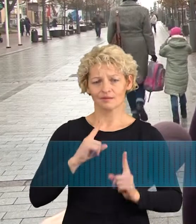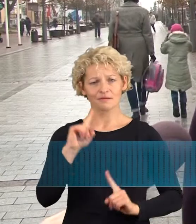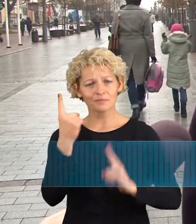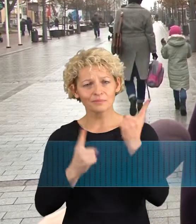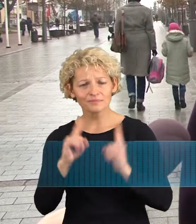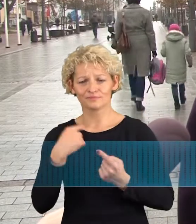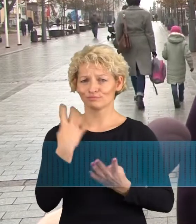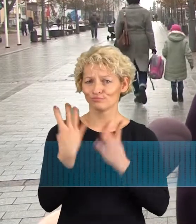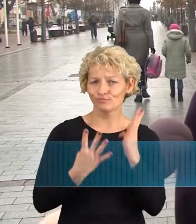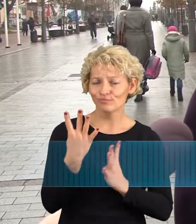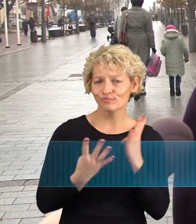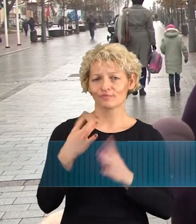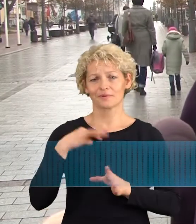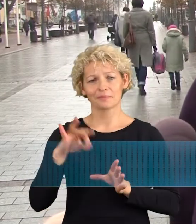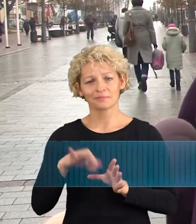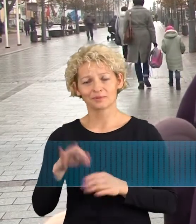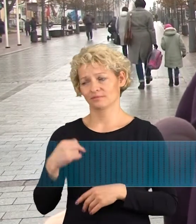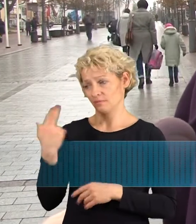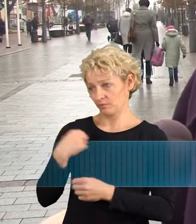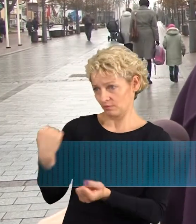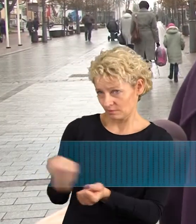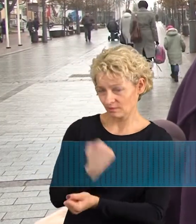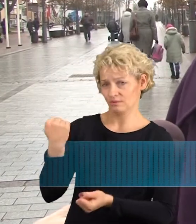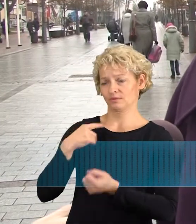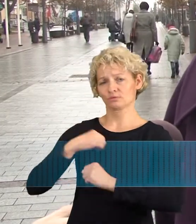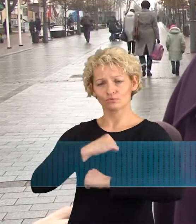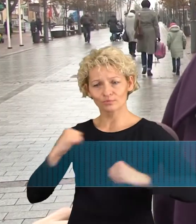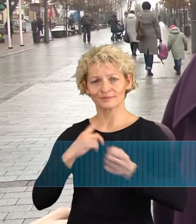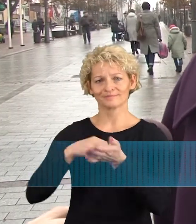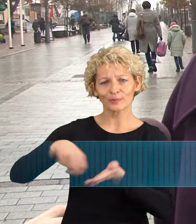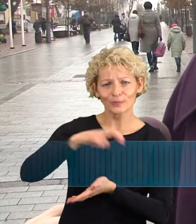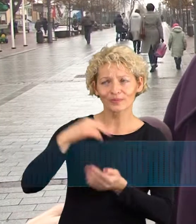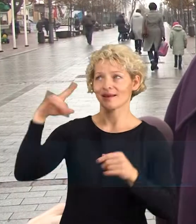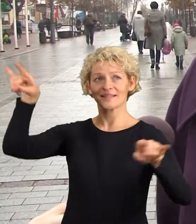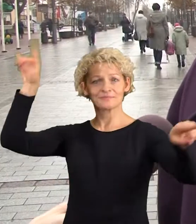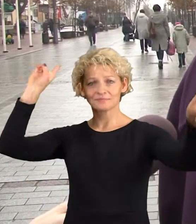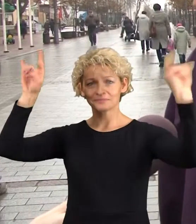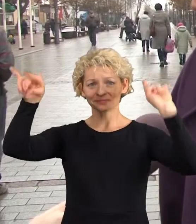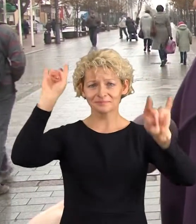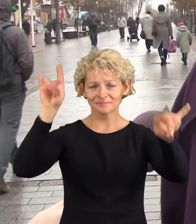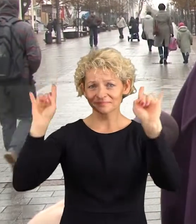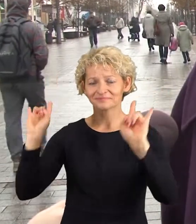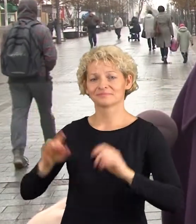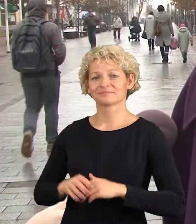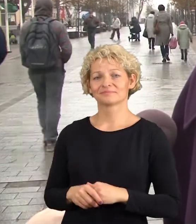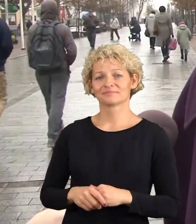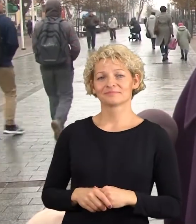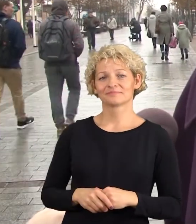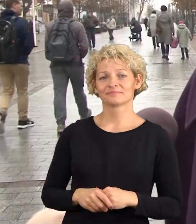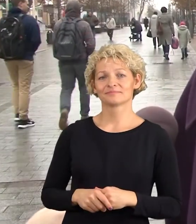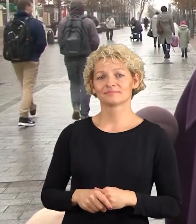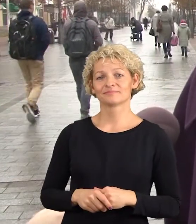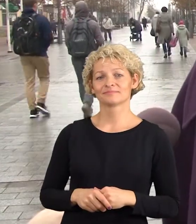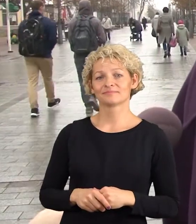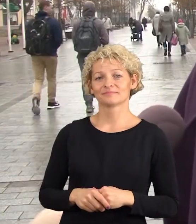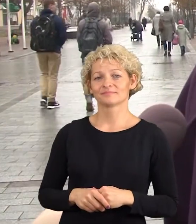aišku, reikia ir pasportuoti, reikia ir kambarį vedinti, reikia ir dengti kontaktų epidemijos metu, kaip ir visi